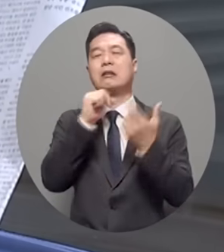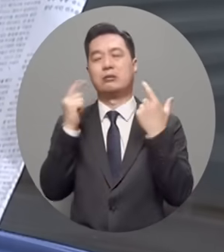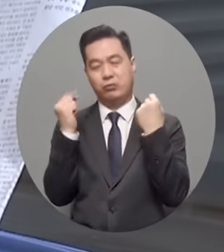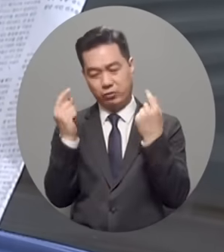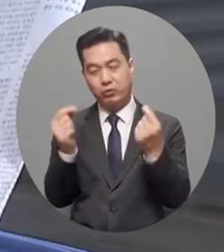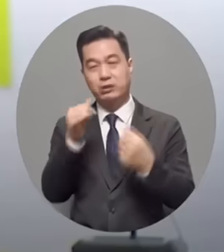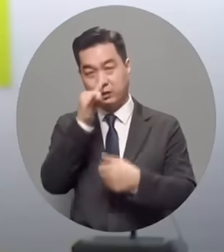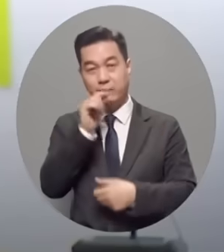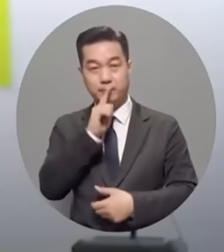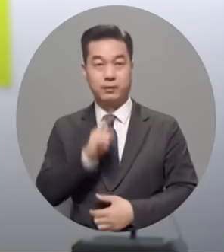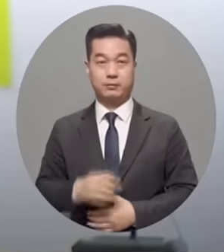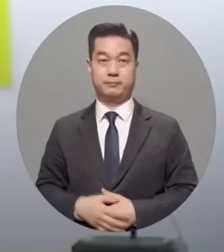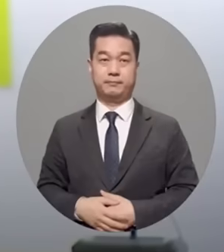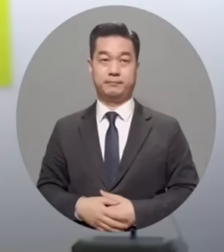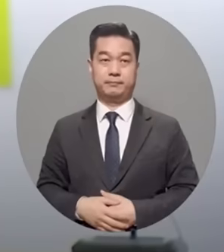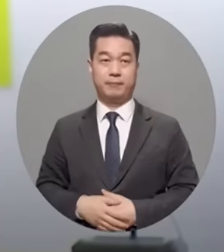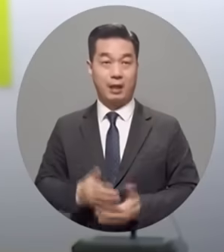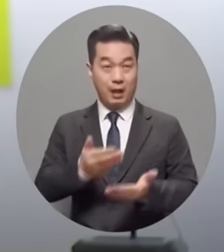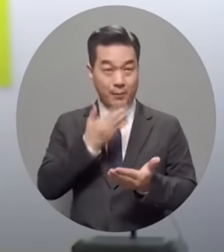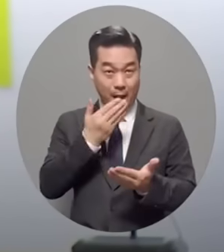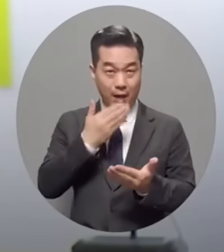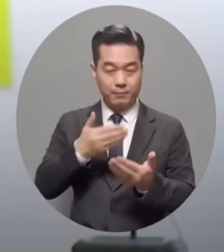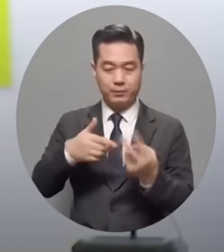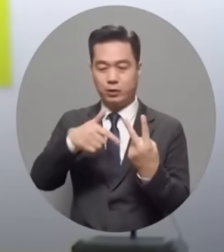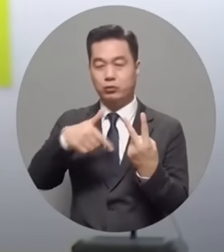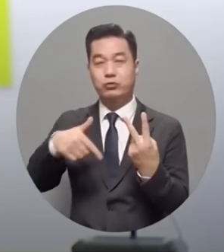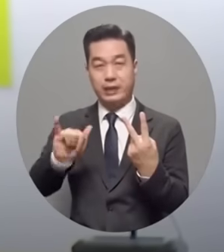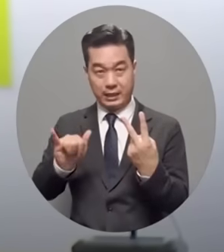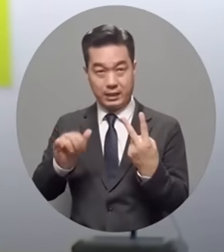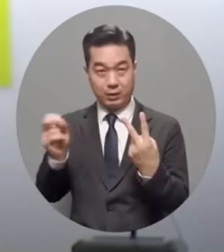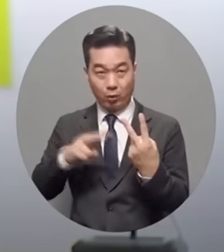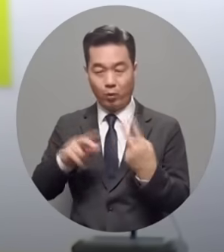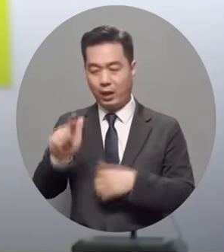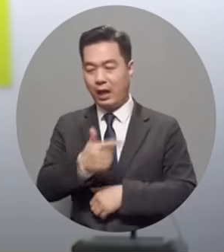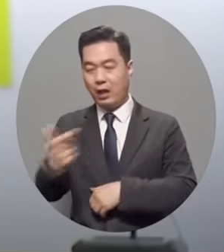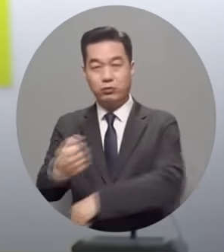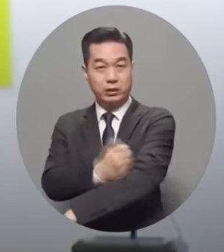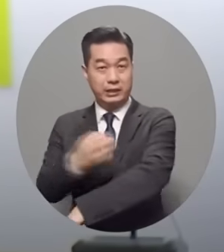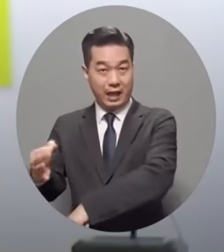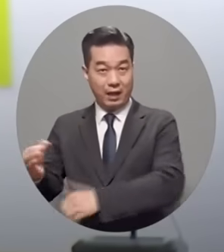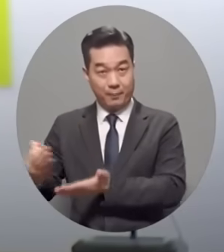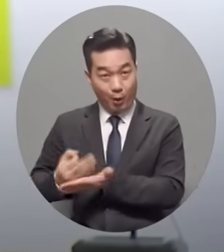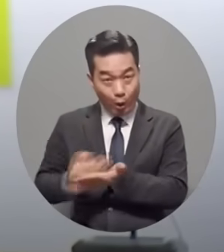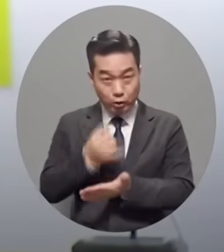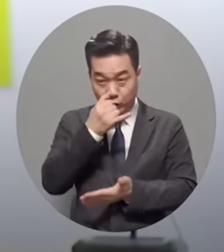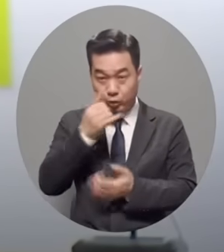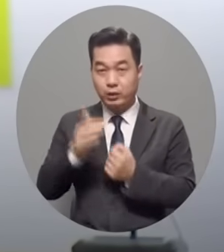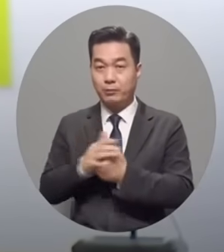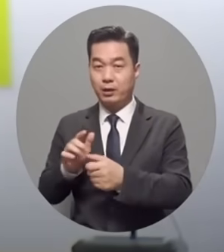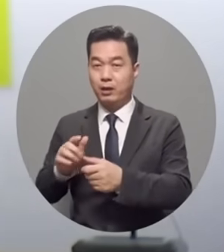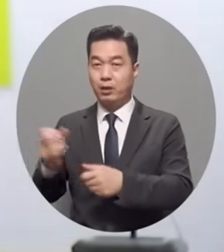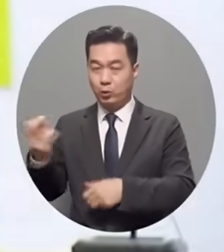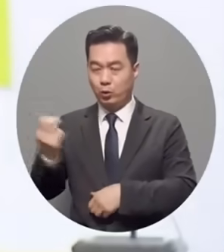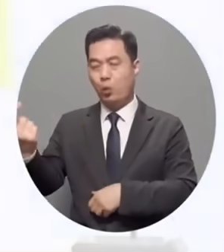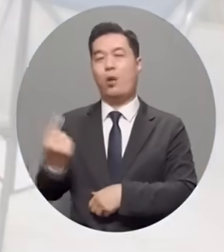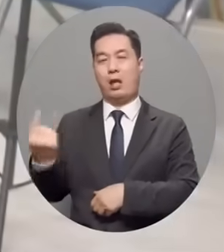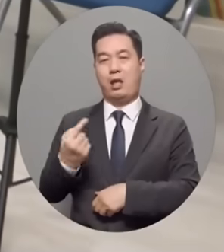얘기입니다. 밥 두 끼 해결할 수 있고 그다음에 일당을 벌 수 있고 그렇기 때문에 더 나오는 거죠, 연세가